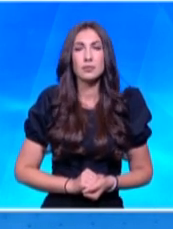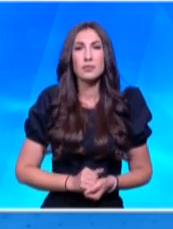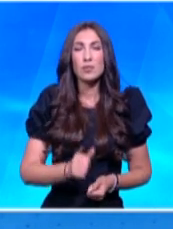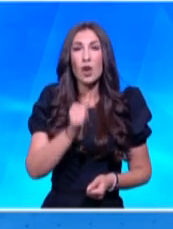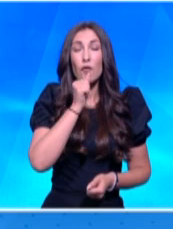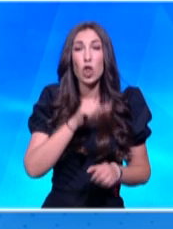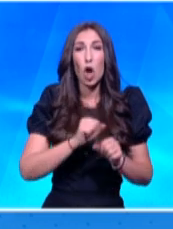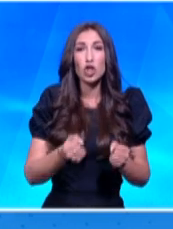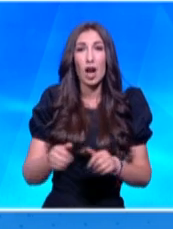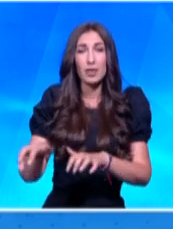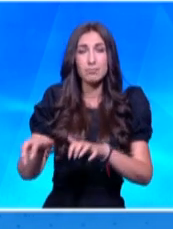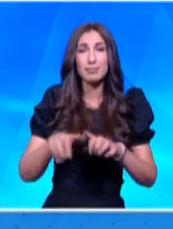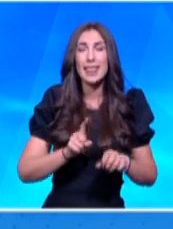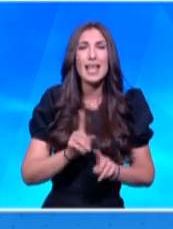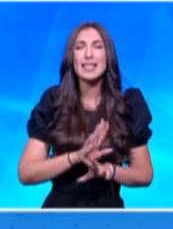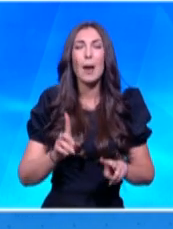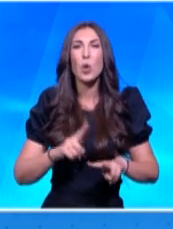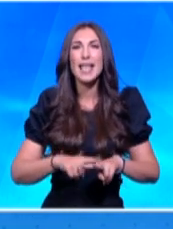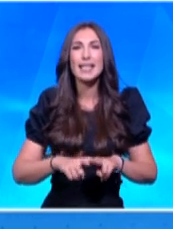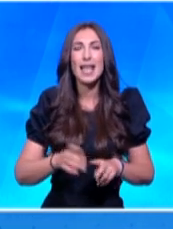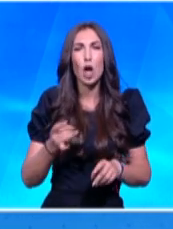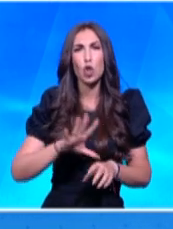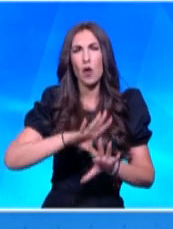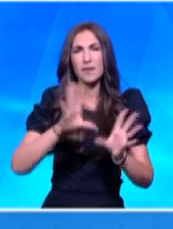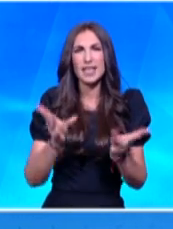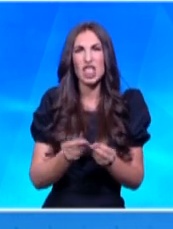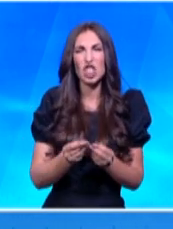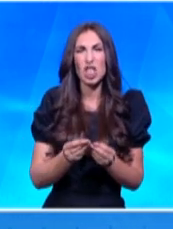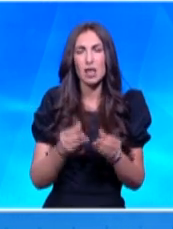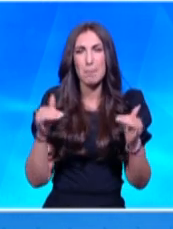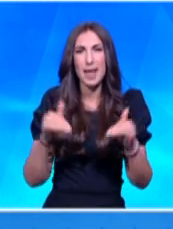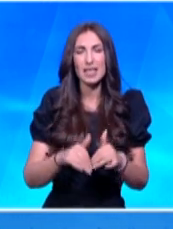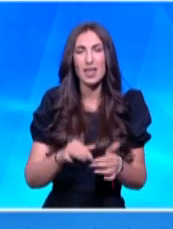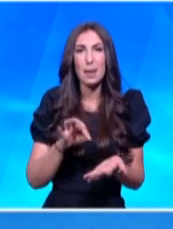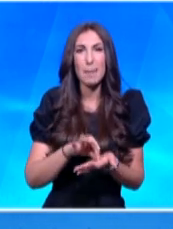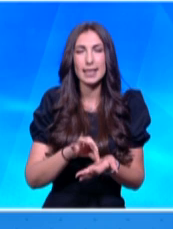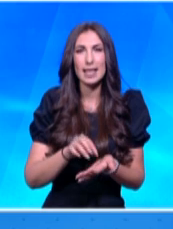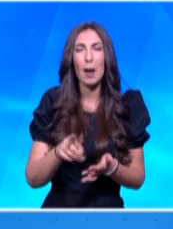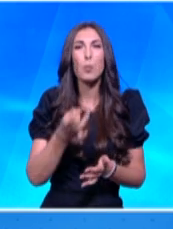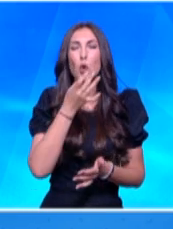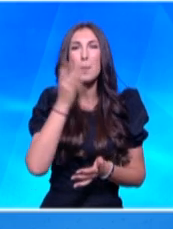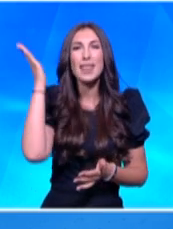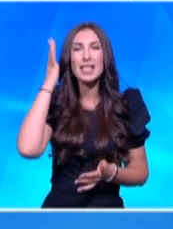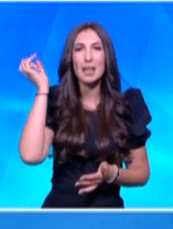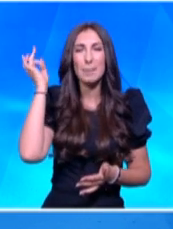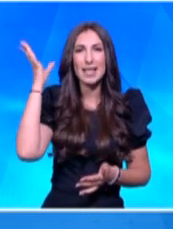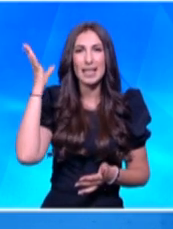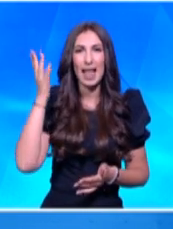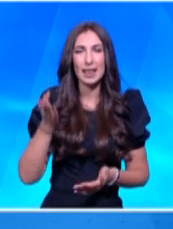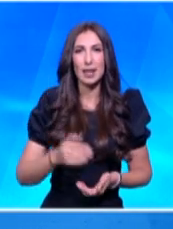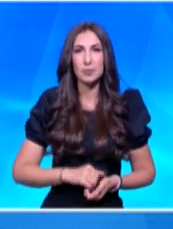Водата се очаква да се оттегли не само в Нестинарка, но и във всички засегнати места. Както разбрахме от думите на министър-председателя